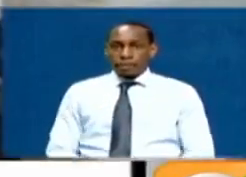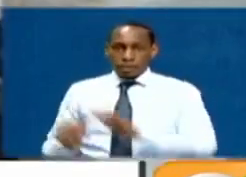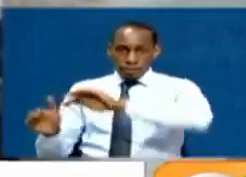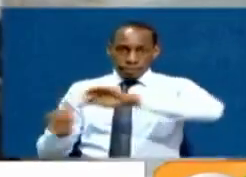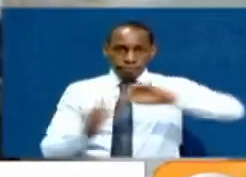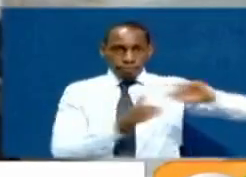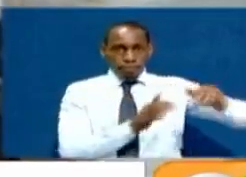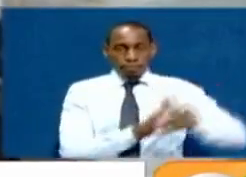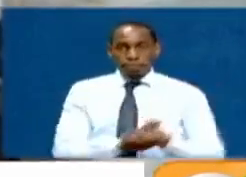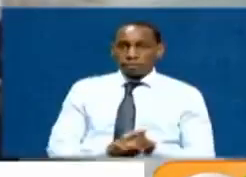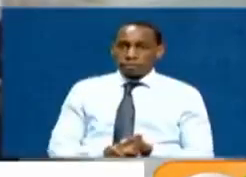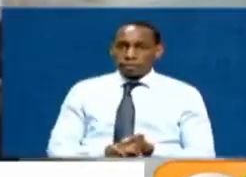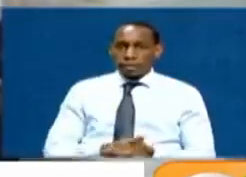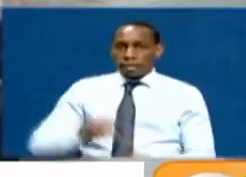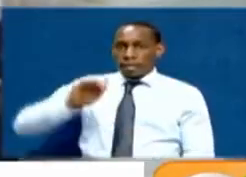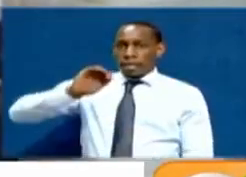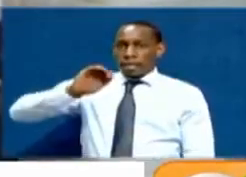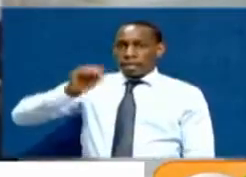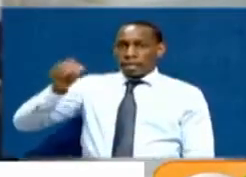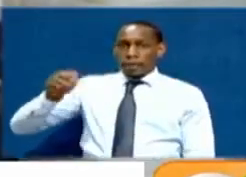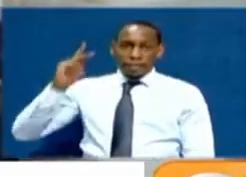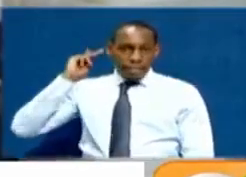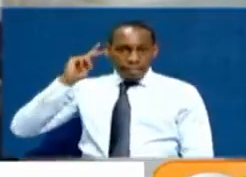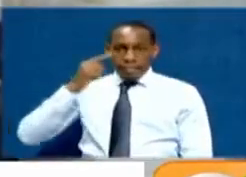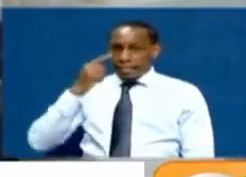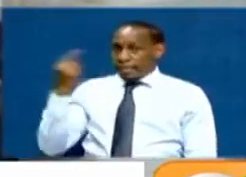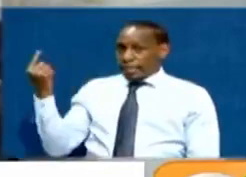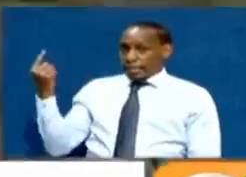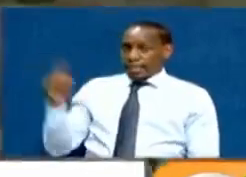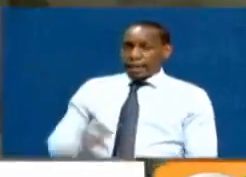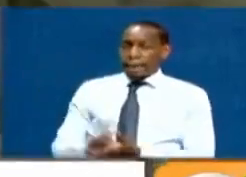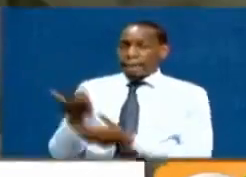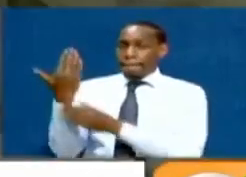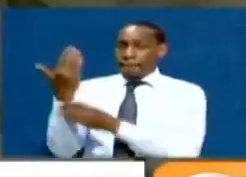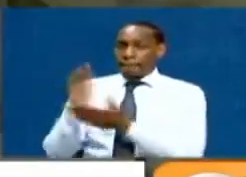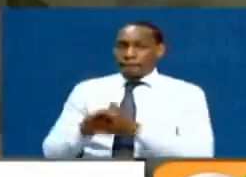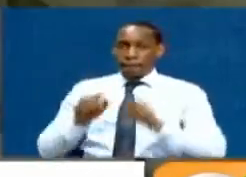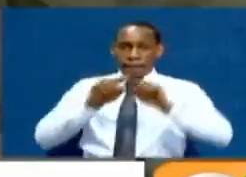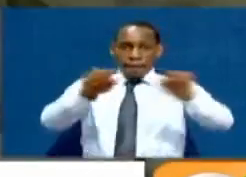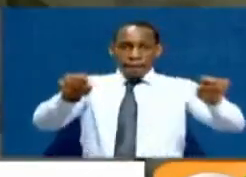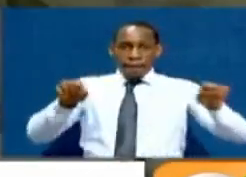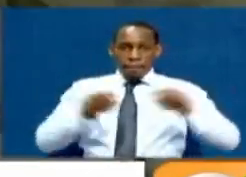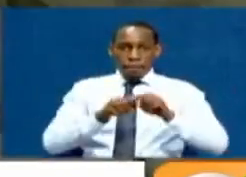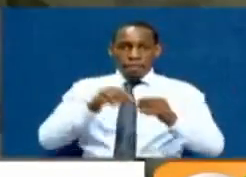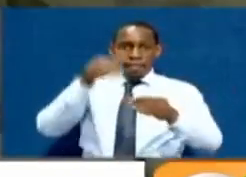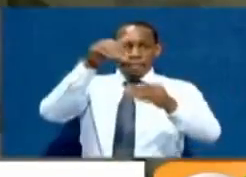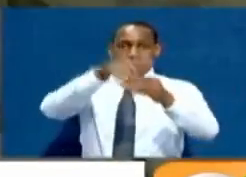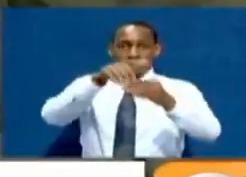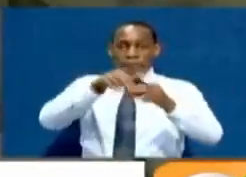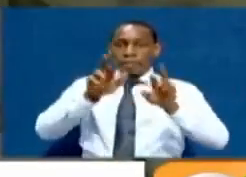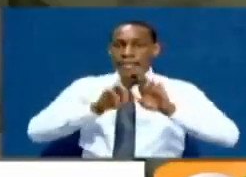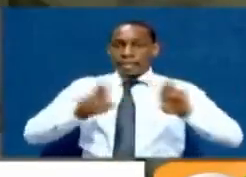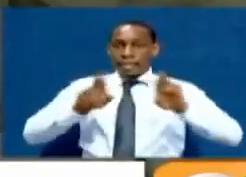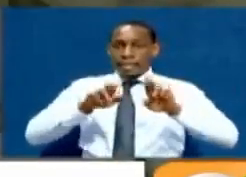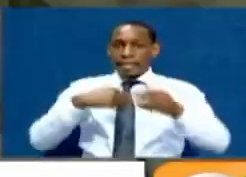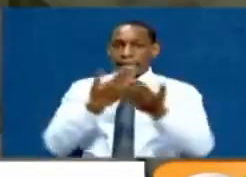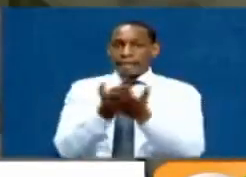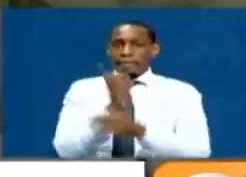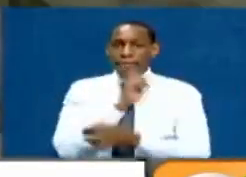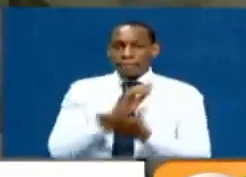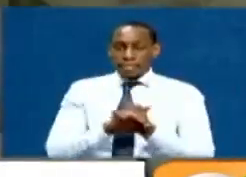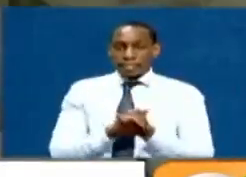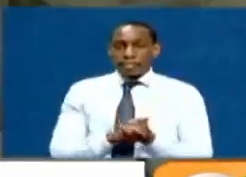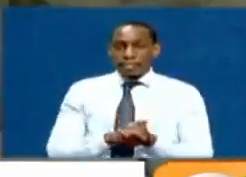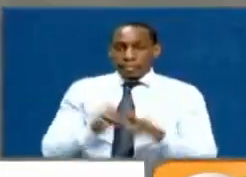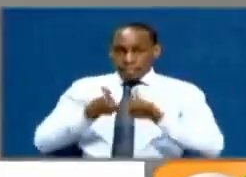Katika wadi ya Kiamakoma, kaunti ya Kisii, karatasi na masanduku ya kupigia kura tayari yamewasili kwenye